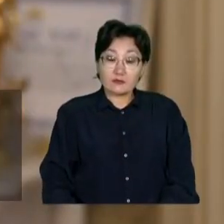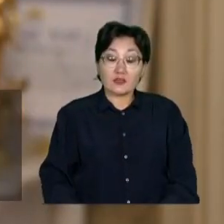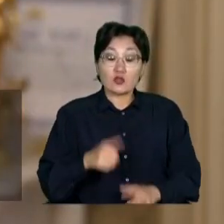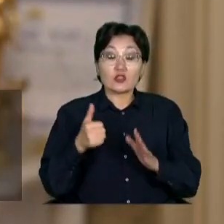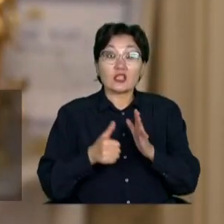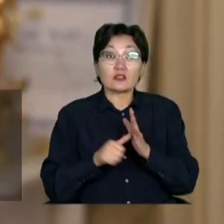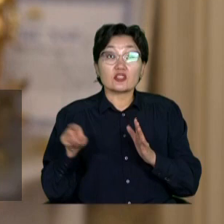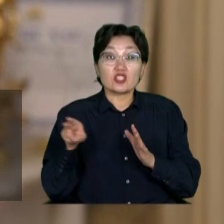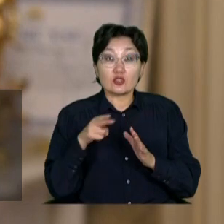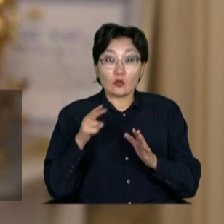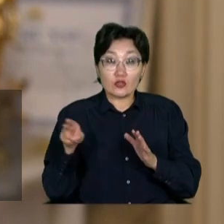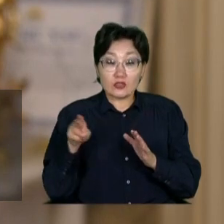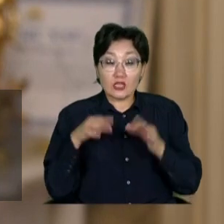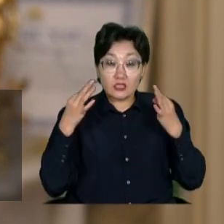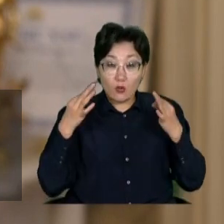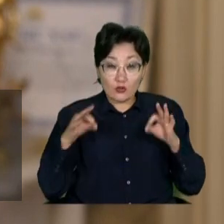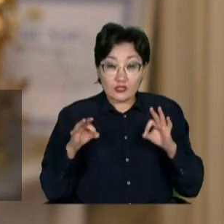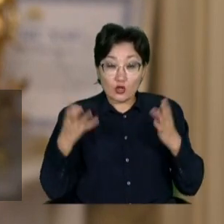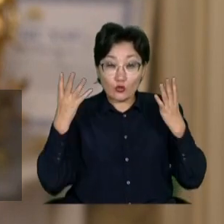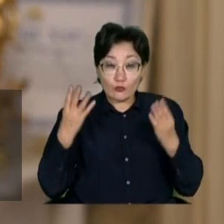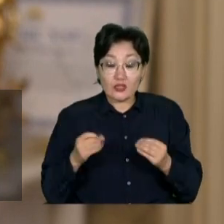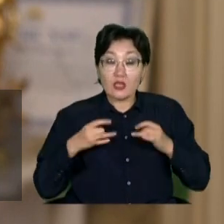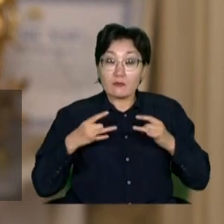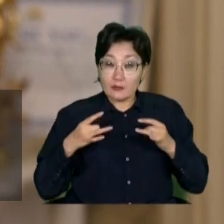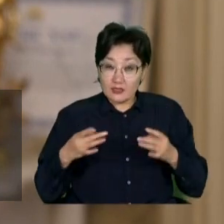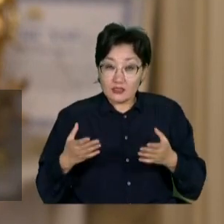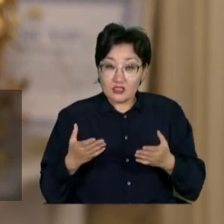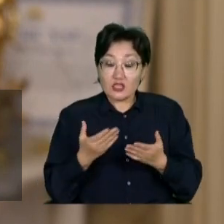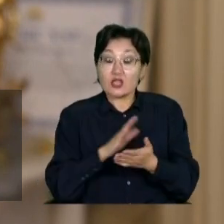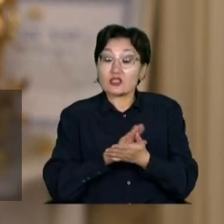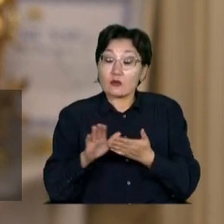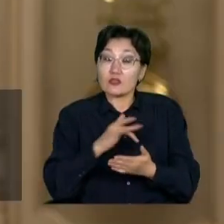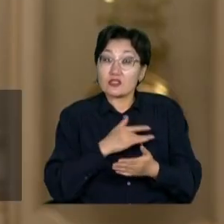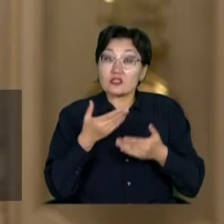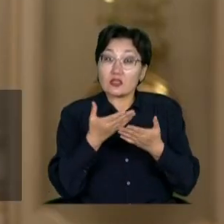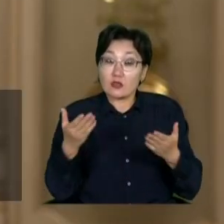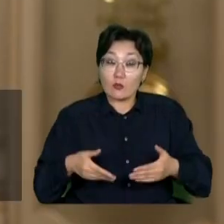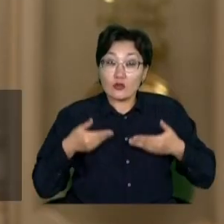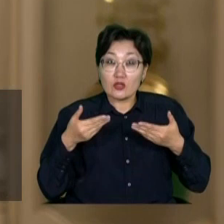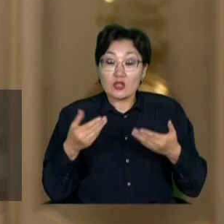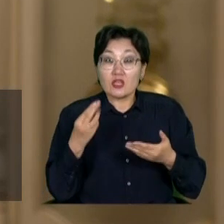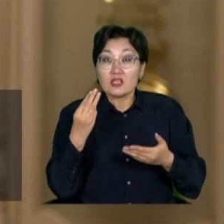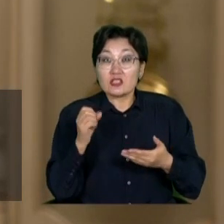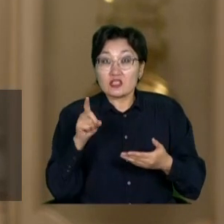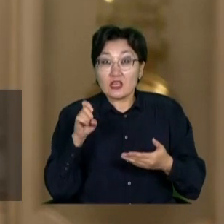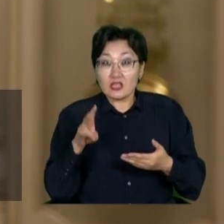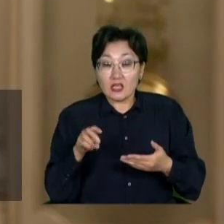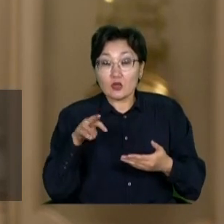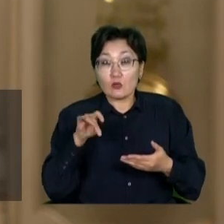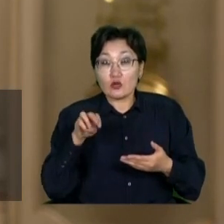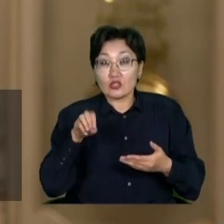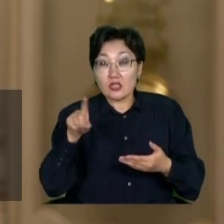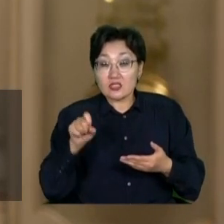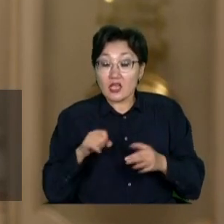16 желтоқсан. Тәуелсіздік күні мерекесімен шын жүректен құттықтаймын. Шерхан Мұртаза атамыз